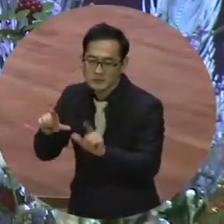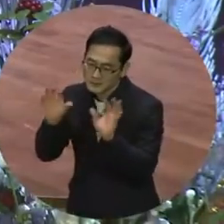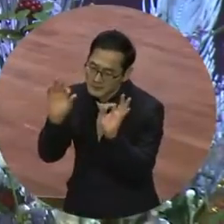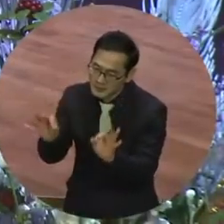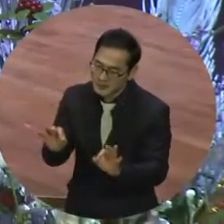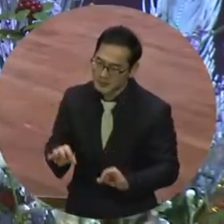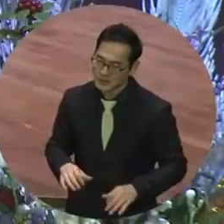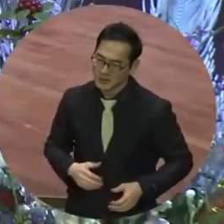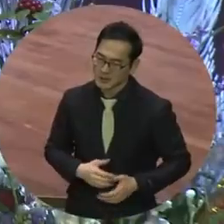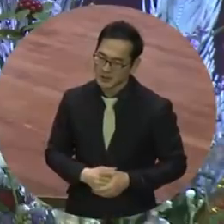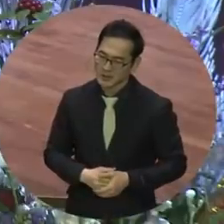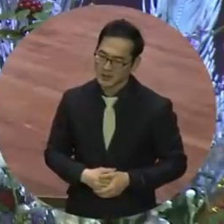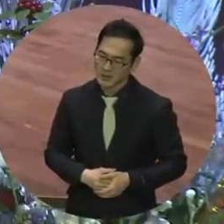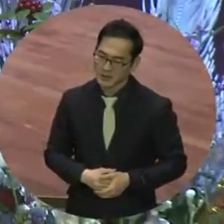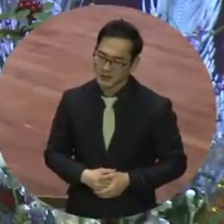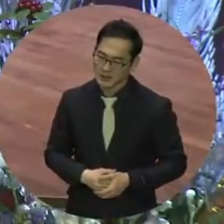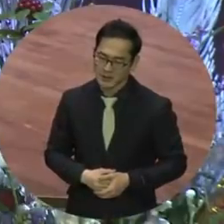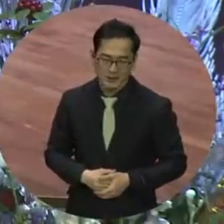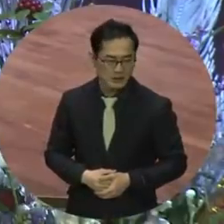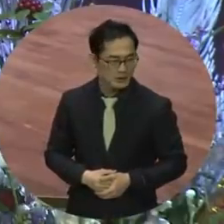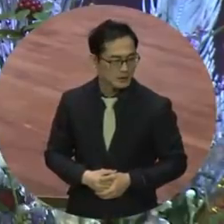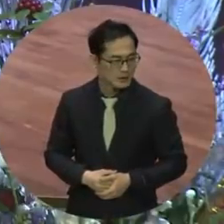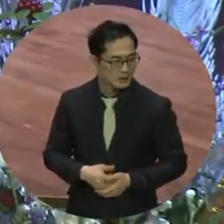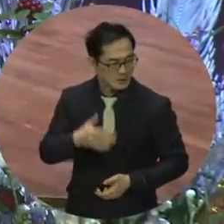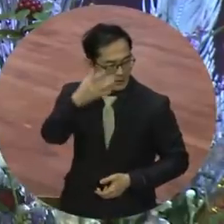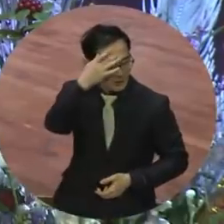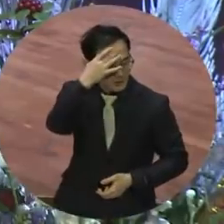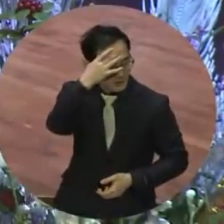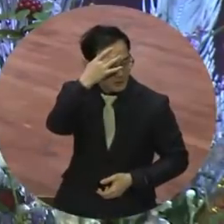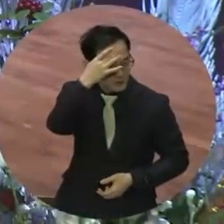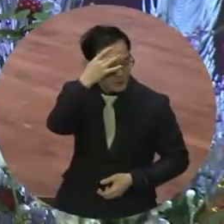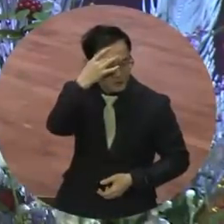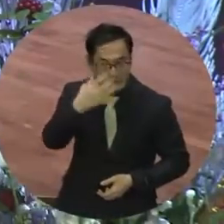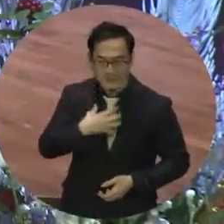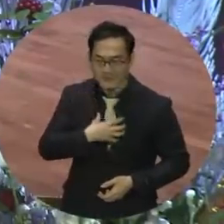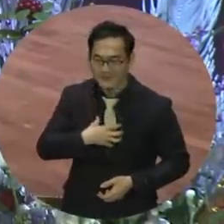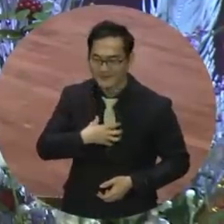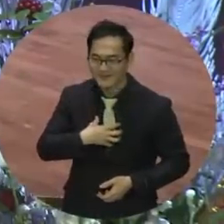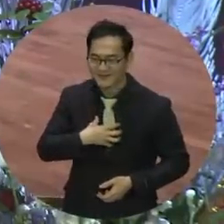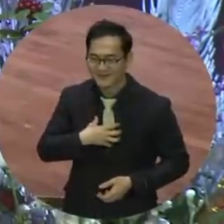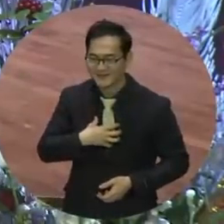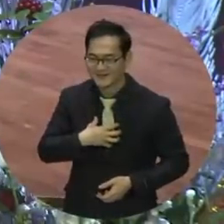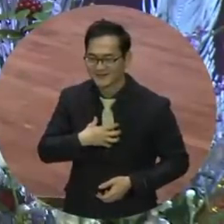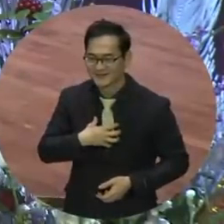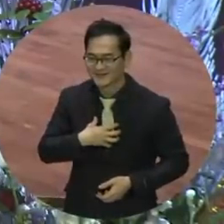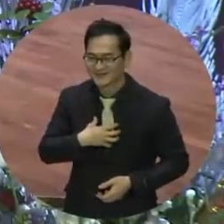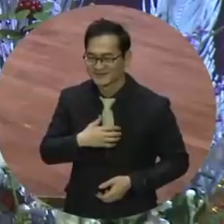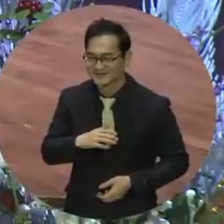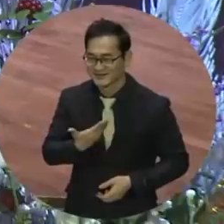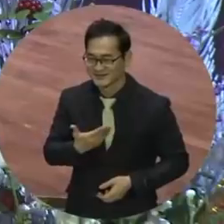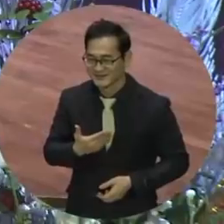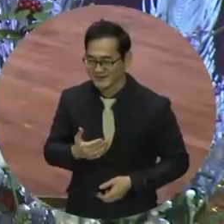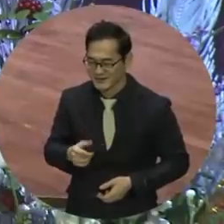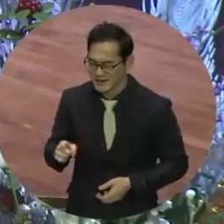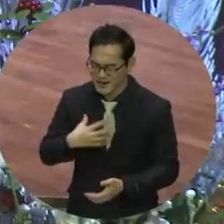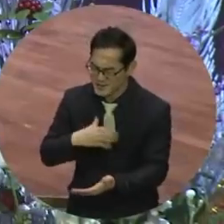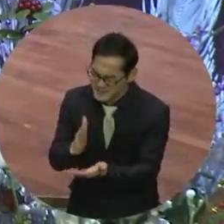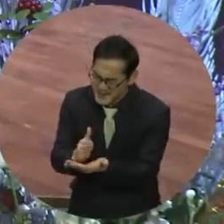그러니 내가 이야 이게 보통 문제 아니다. 이래가지고 지금 이제 좀 정리가 돼가지고 우리는요